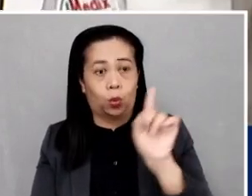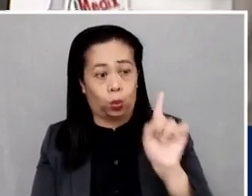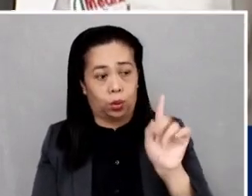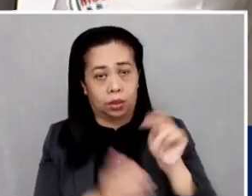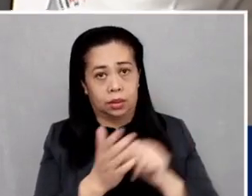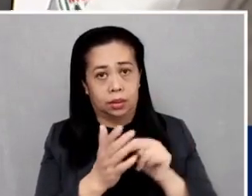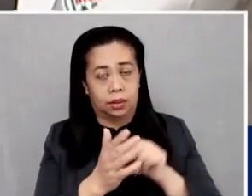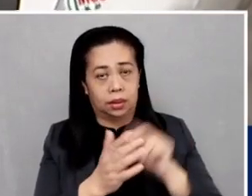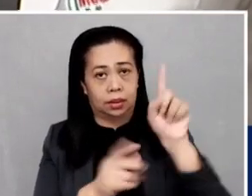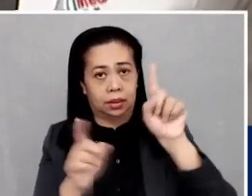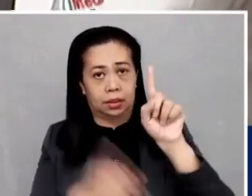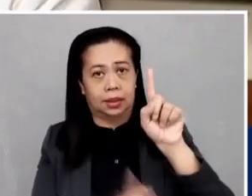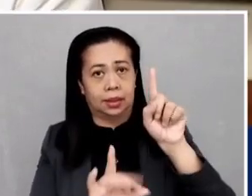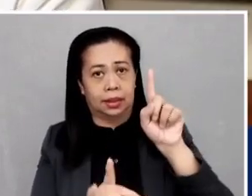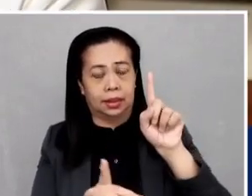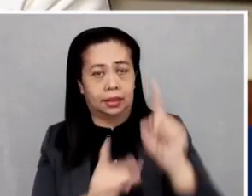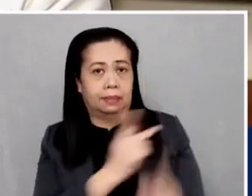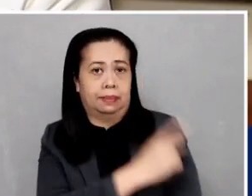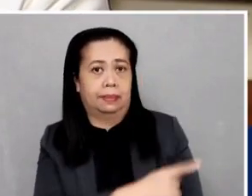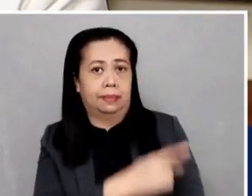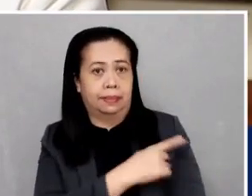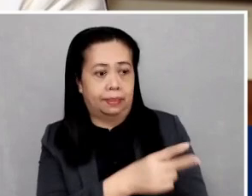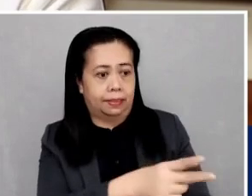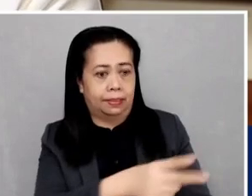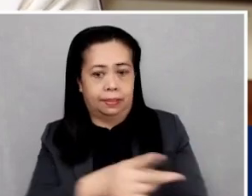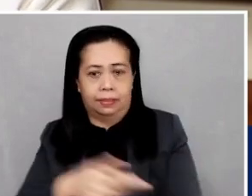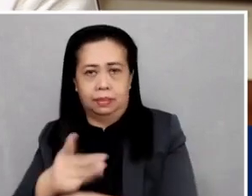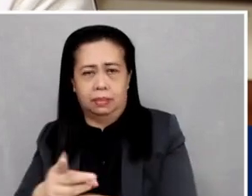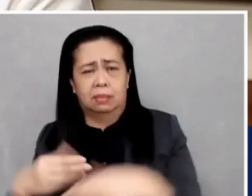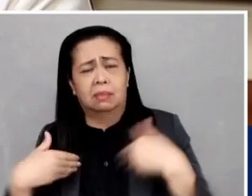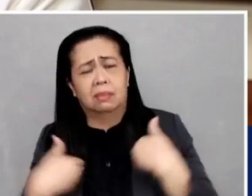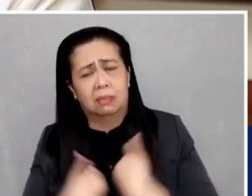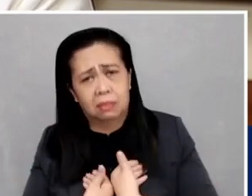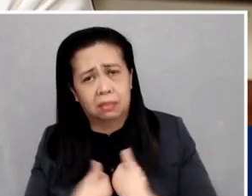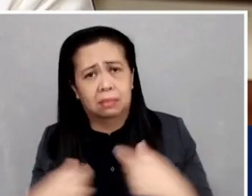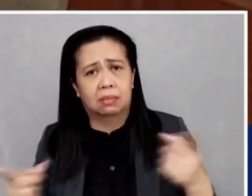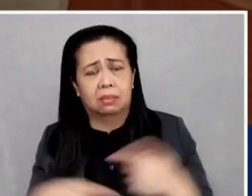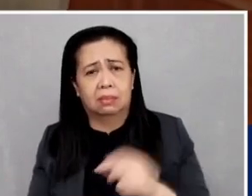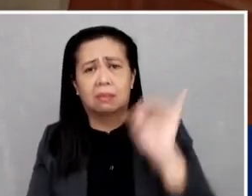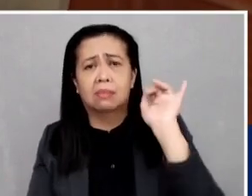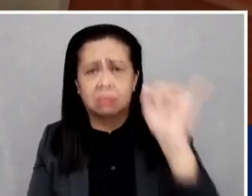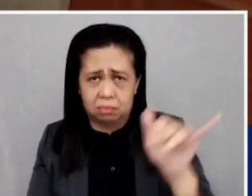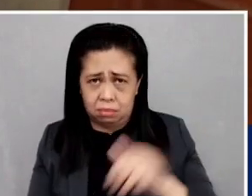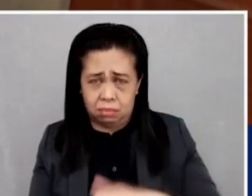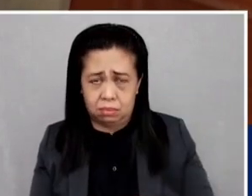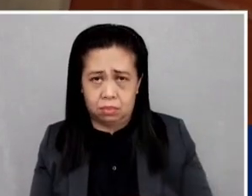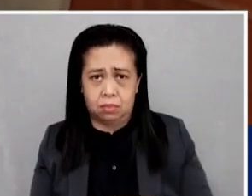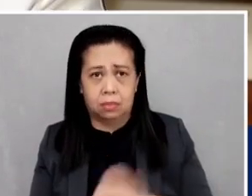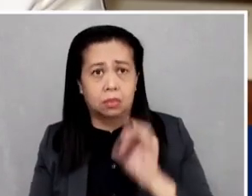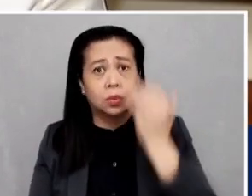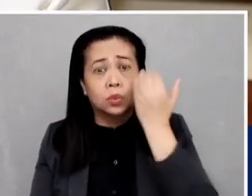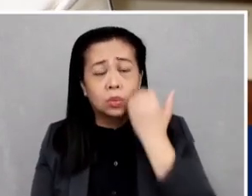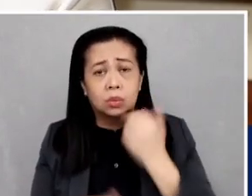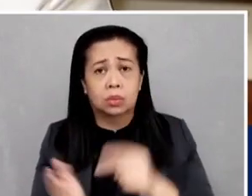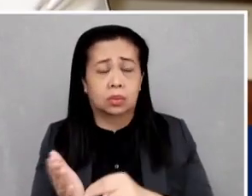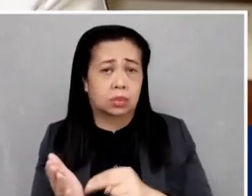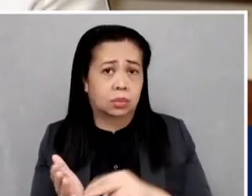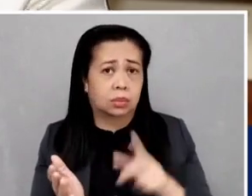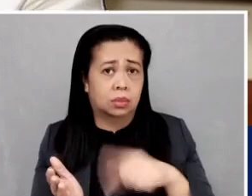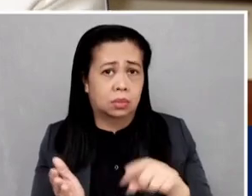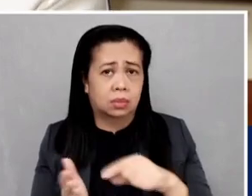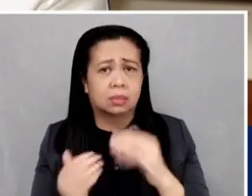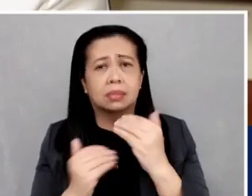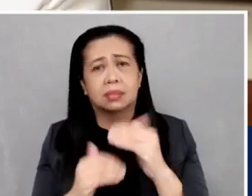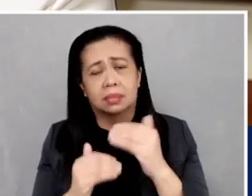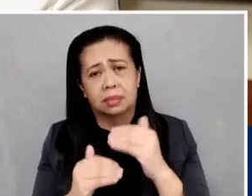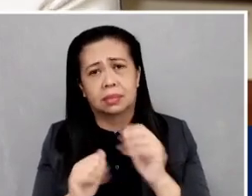one nurse is to eight patients. Pag talagang pagod na sila, bigla na lang mag-absent yan eh. Kung kulang kami ng nurses, limited